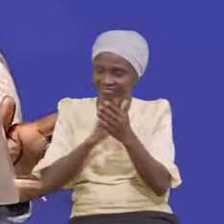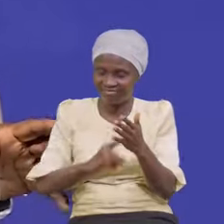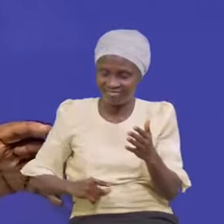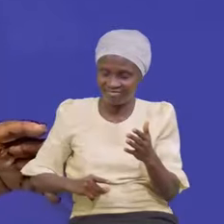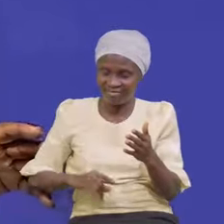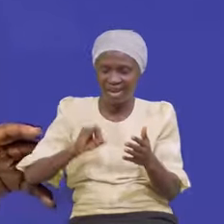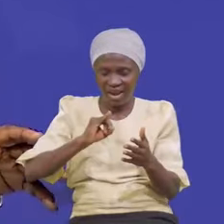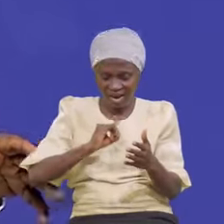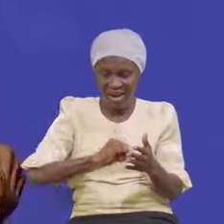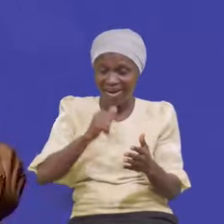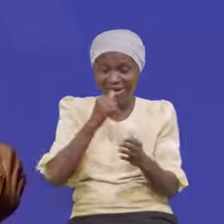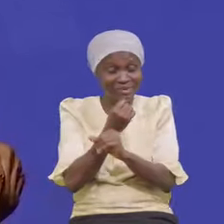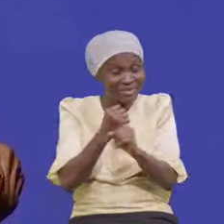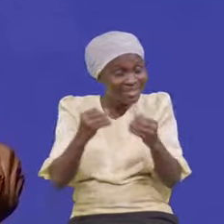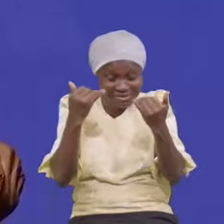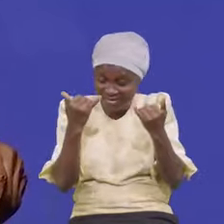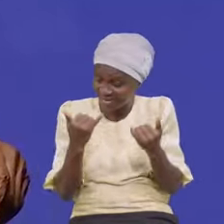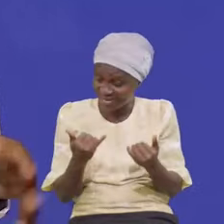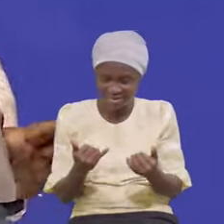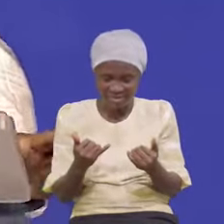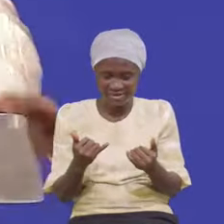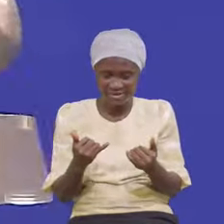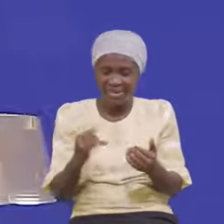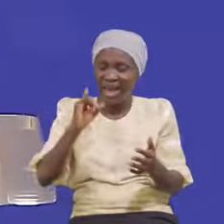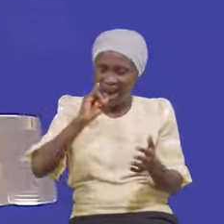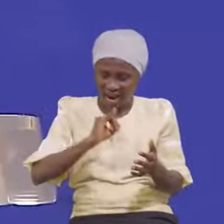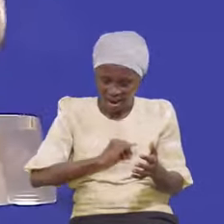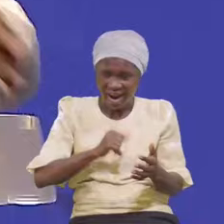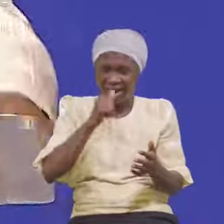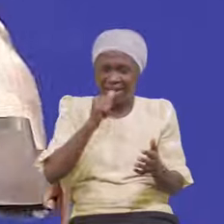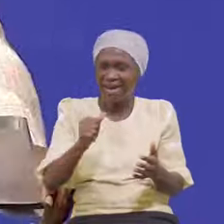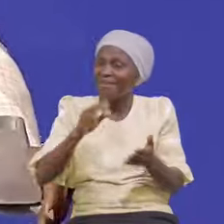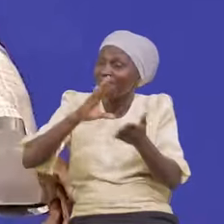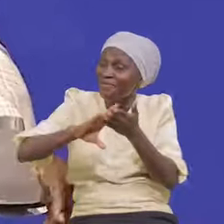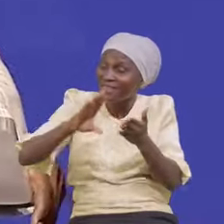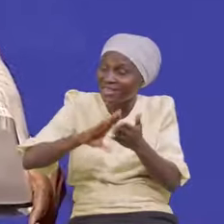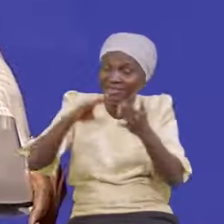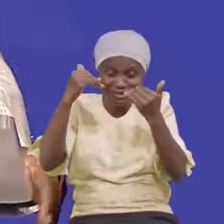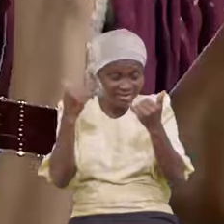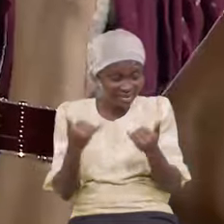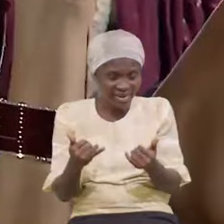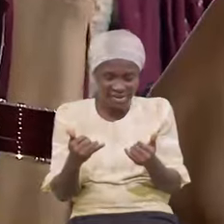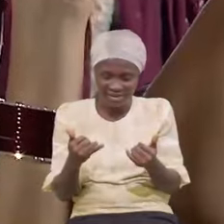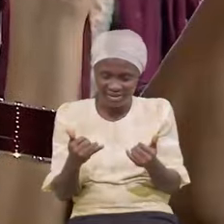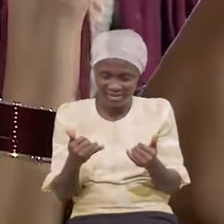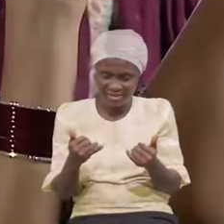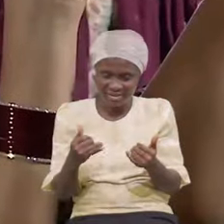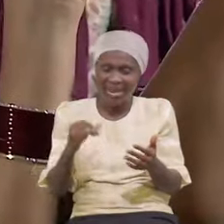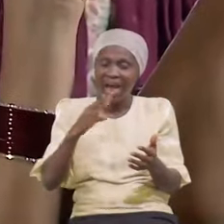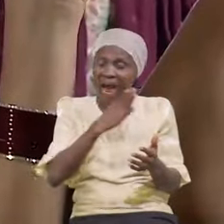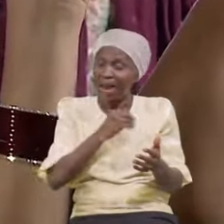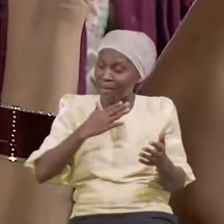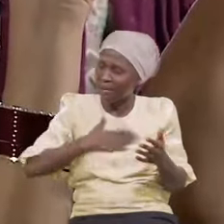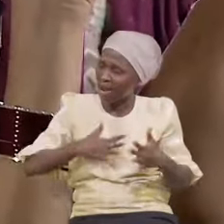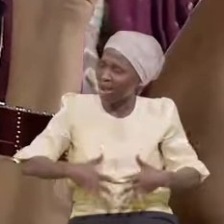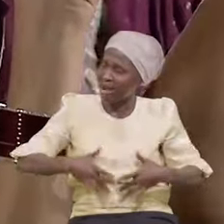ప్రభువా. I am saved. నేను రక్షించబడి ఉన్నాను. I am forgiven. నేను క్షమించబడి ఉన్నాను. And my life.